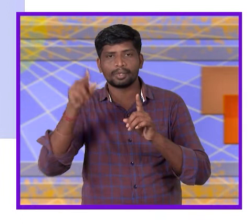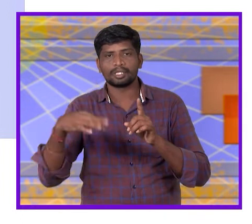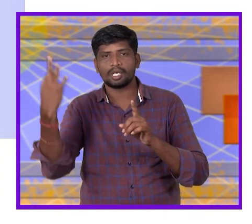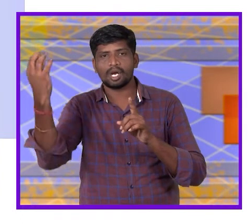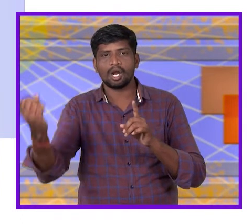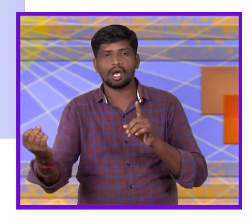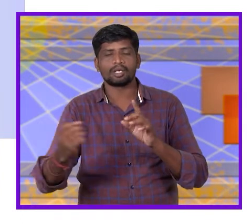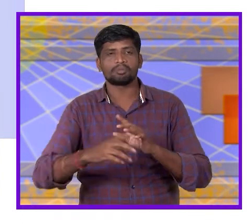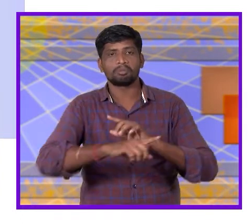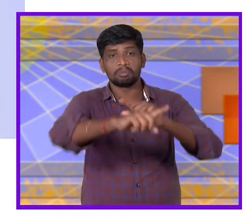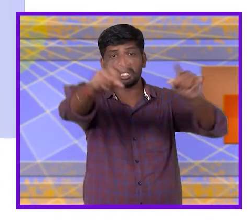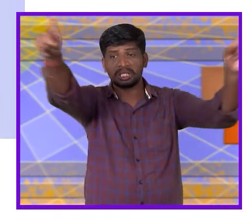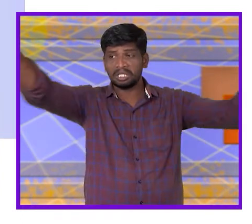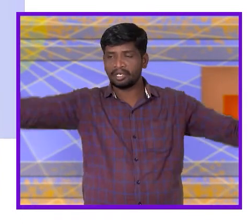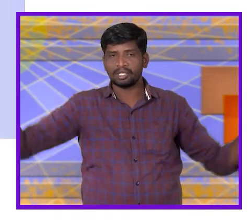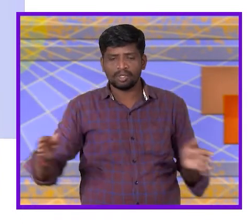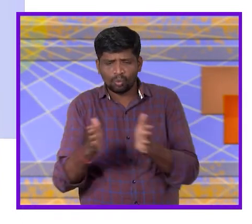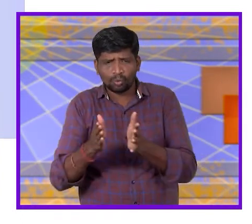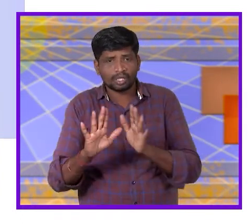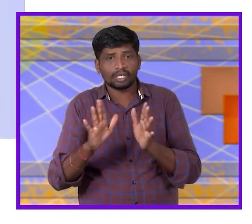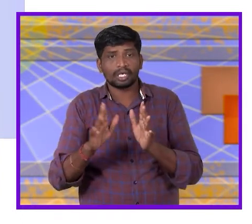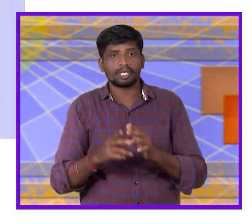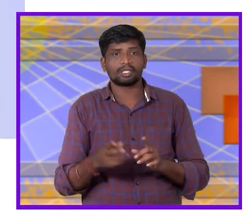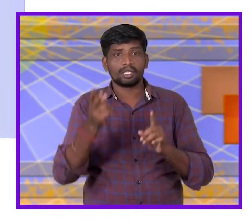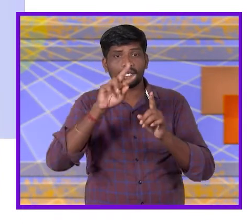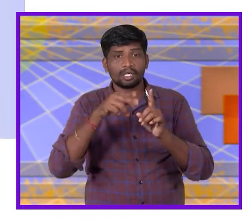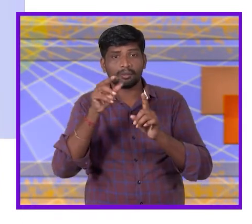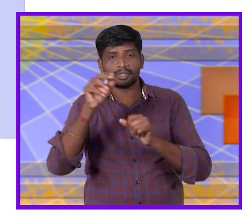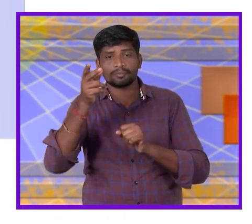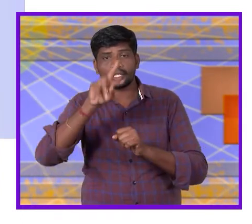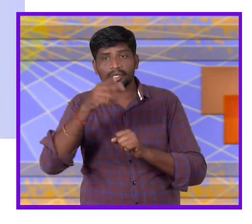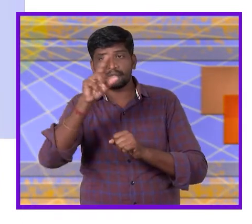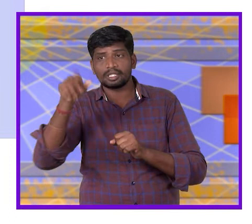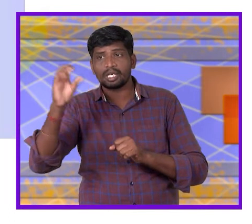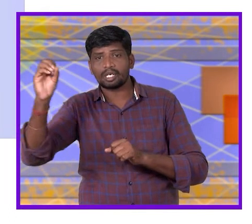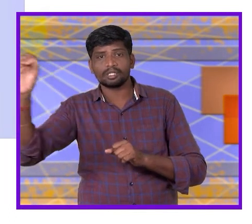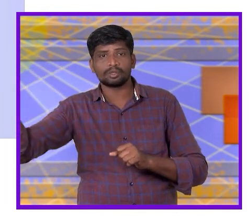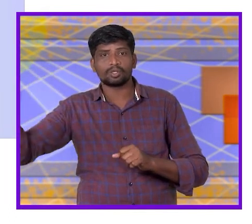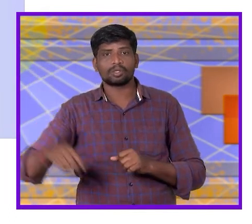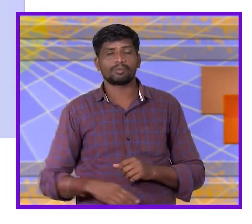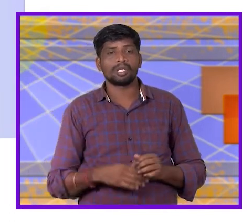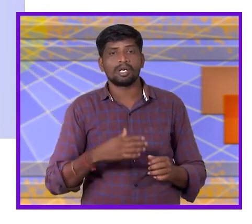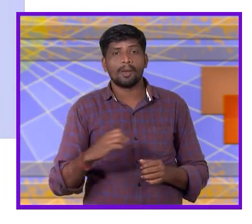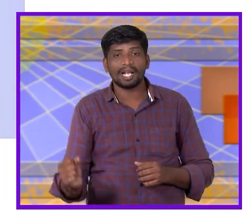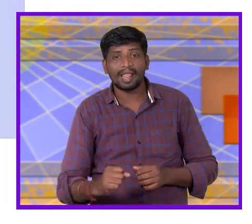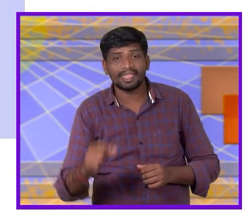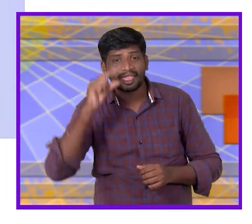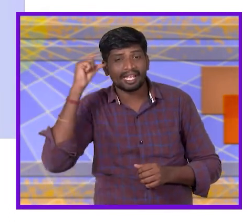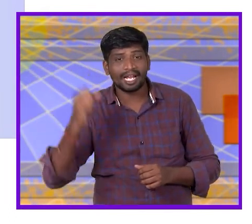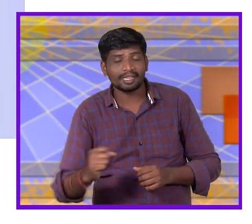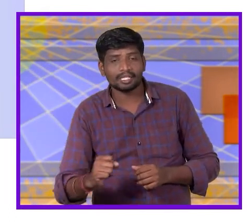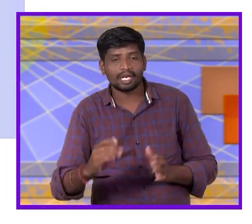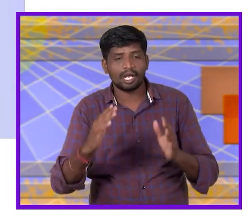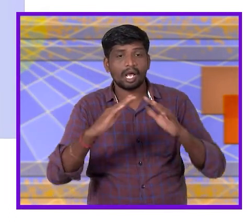87,000 பரப்பளவில், அதாவது நம்முடைய காந்தி நினைவகத்துக்கு பக்கத்தில் அது அமைக்கப்பட்டிருக்கு. இது வந்து